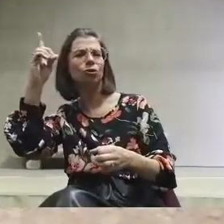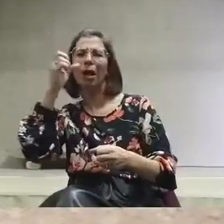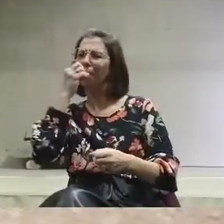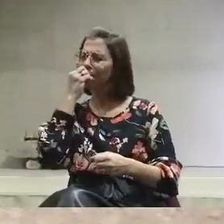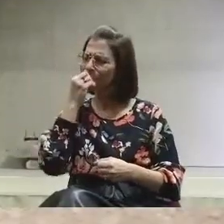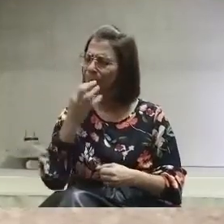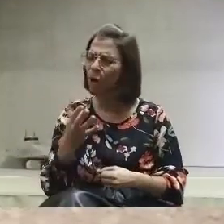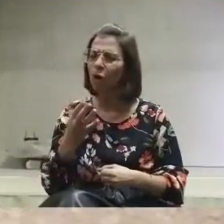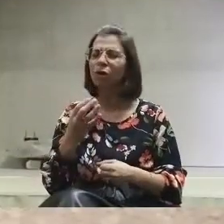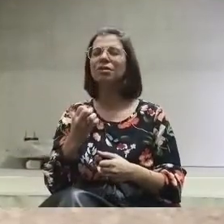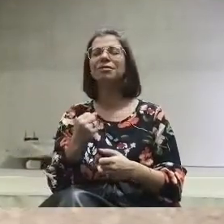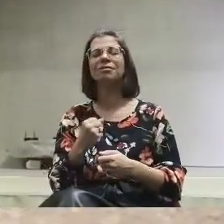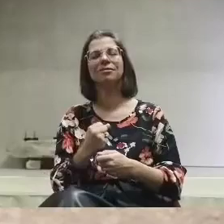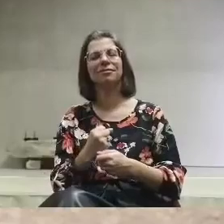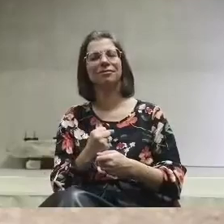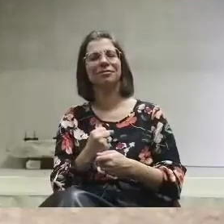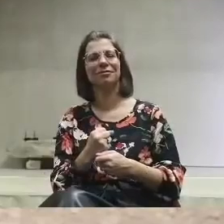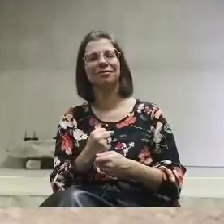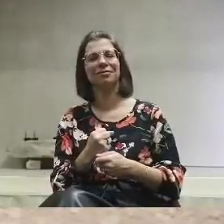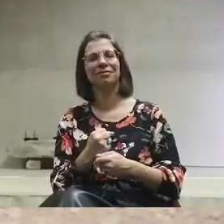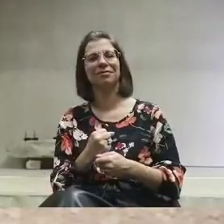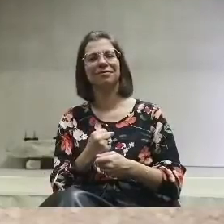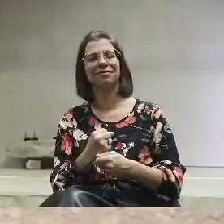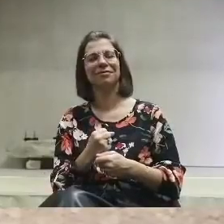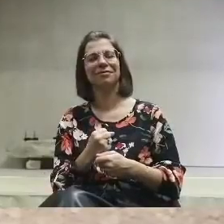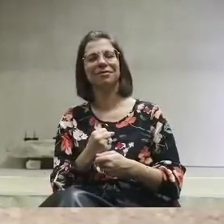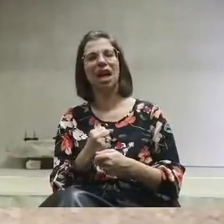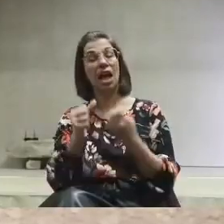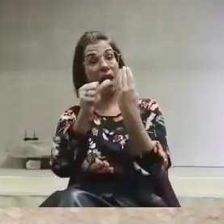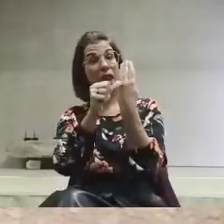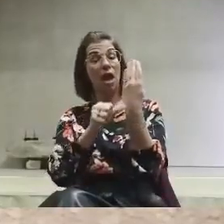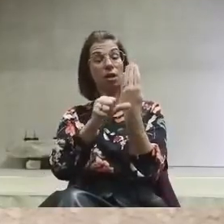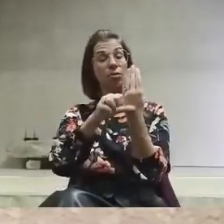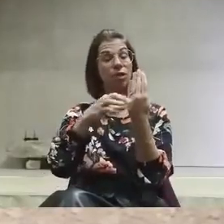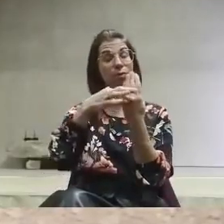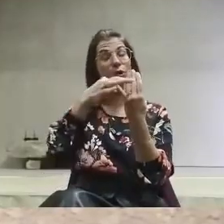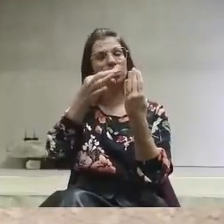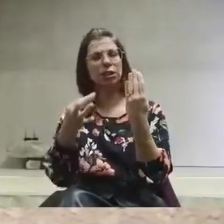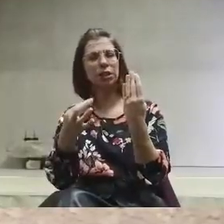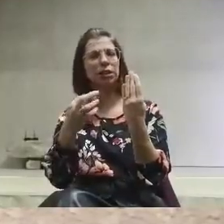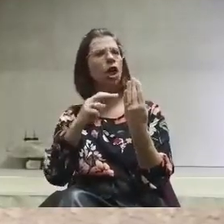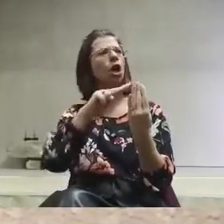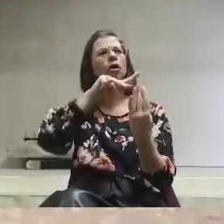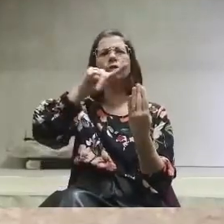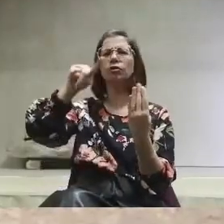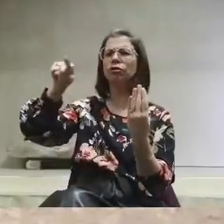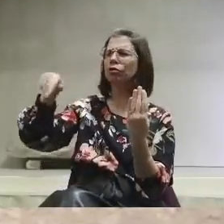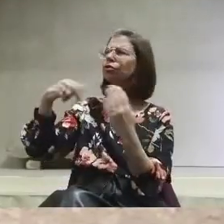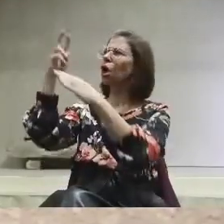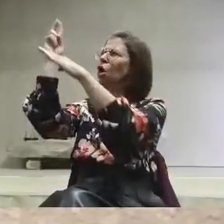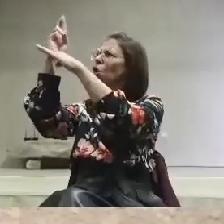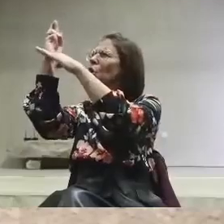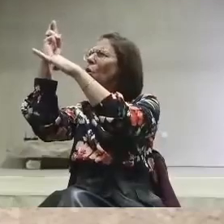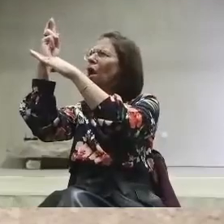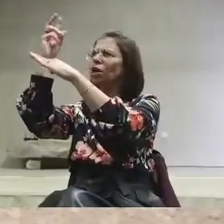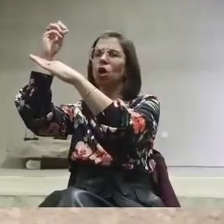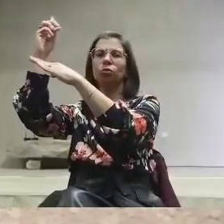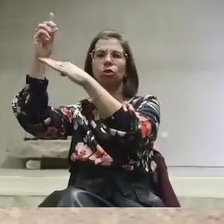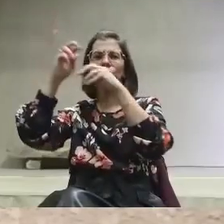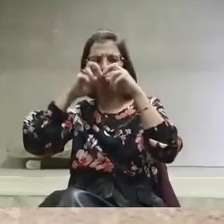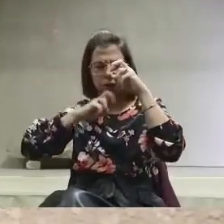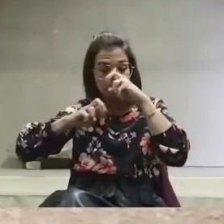dit, cherchez d'abord le royaume de Dieu et sa justice. C'est quoi sa justice? C'est ce qui est juste à ses